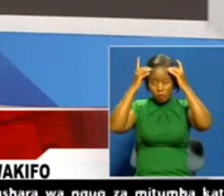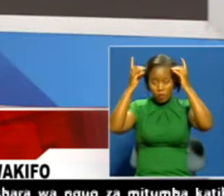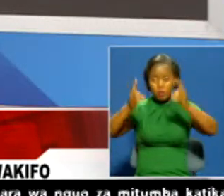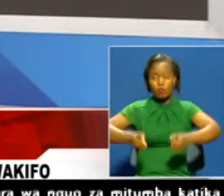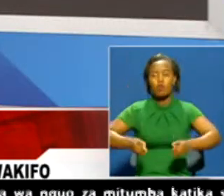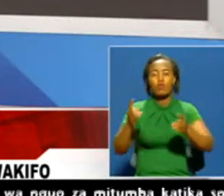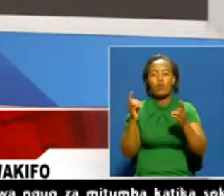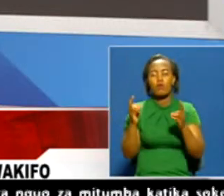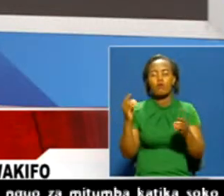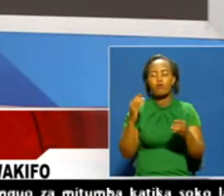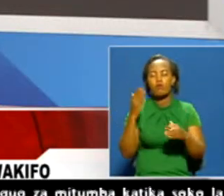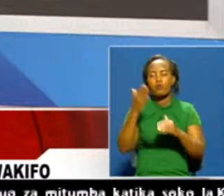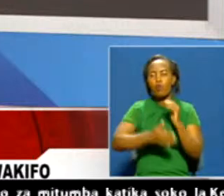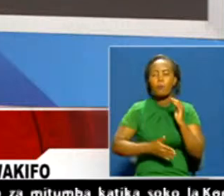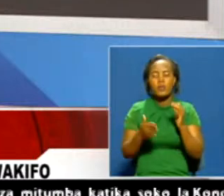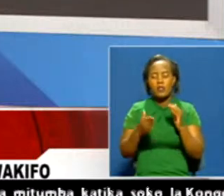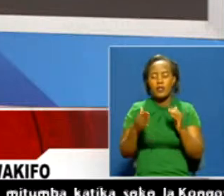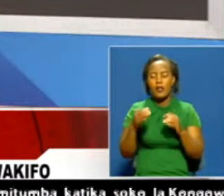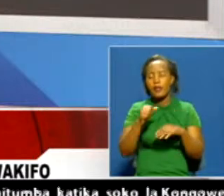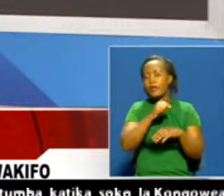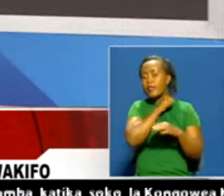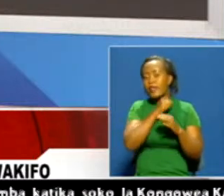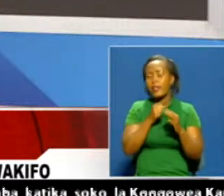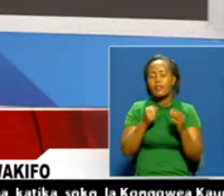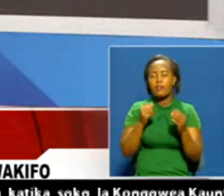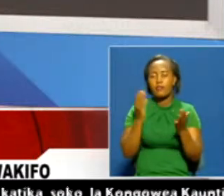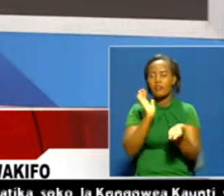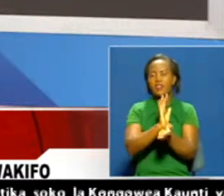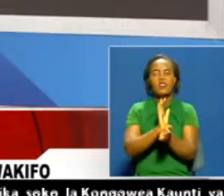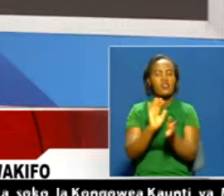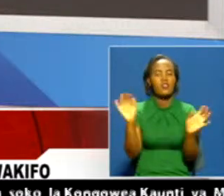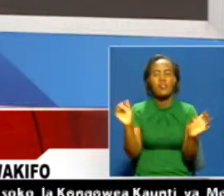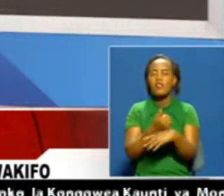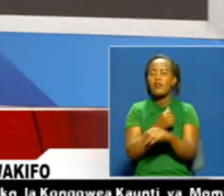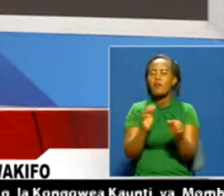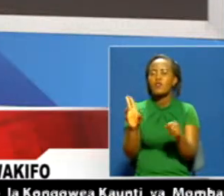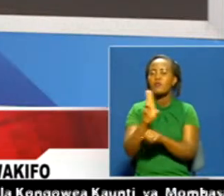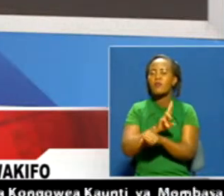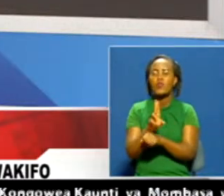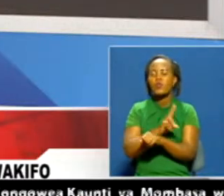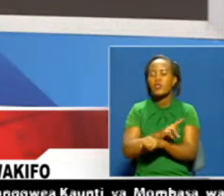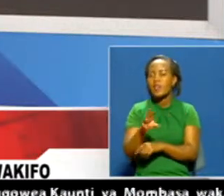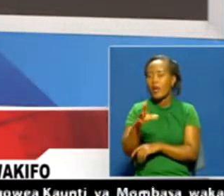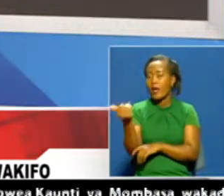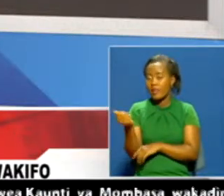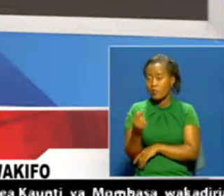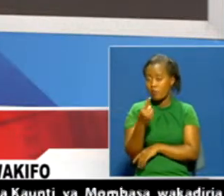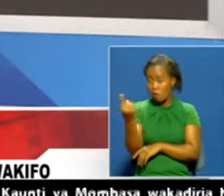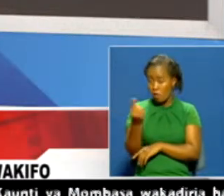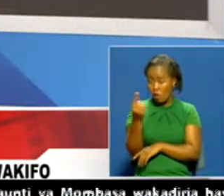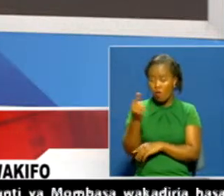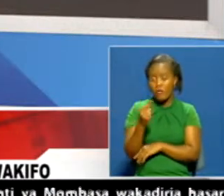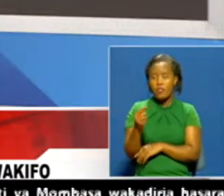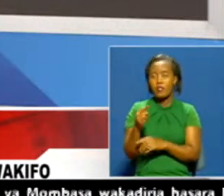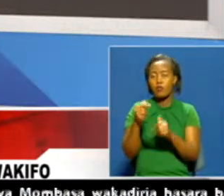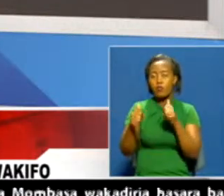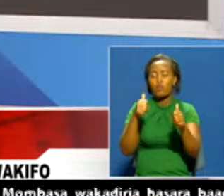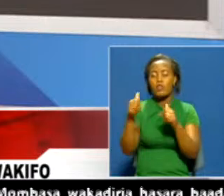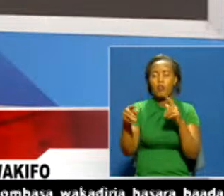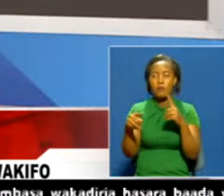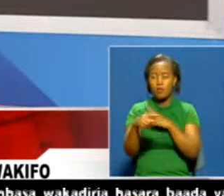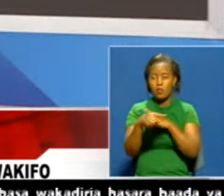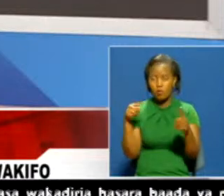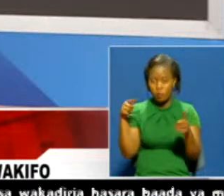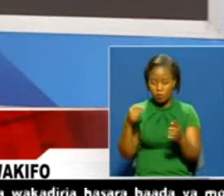kifo kwenye ile kesi ya Murua Tetu hawezi kutumika kwenye kesi nyingine yoyote isipokuwa kesi za mauaji pekee. Jaji Mkuu Martha